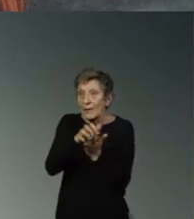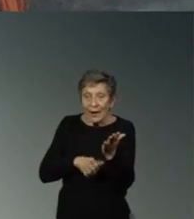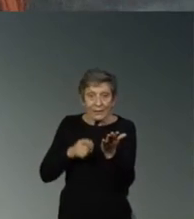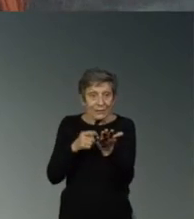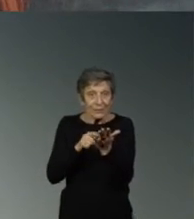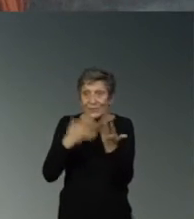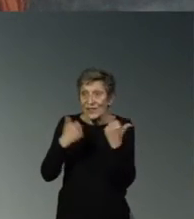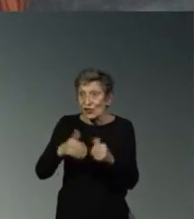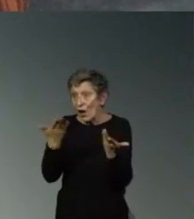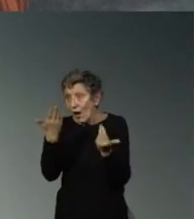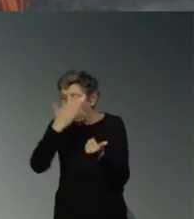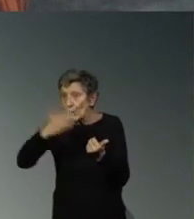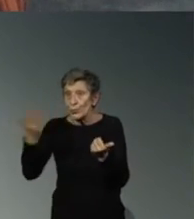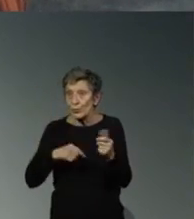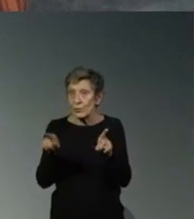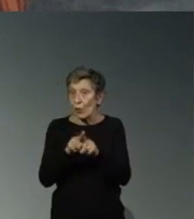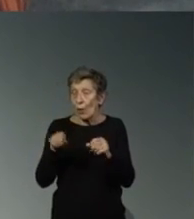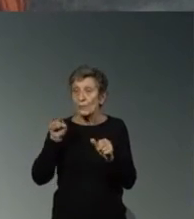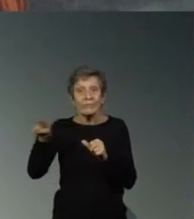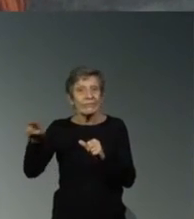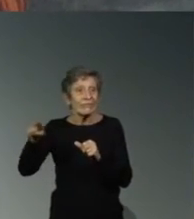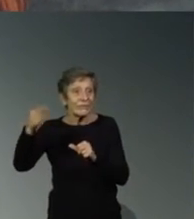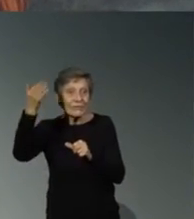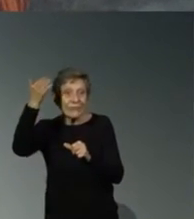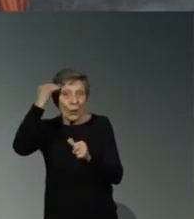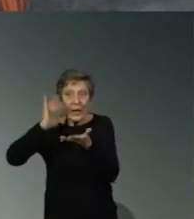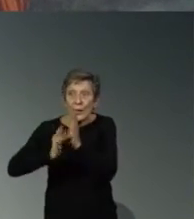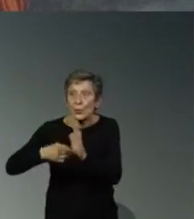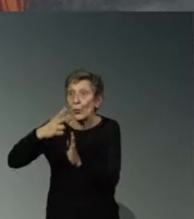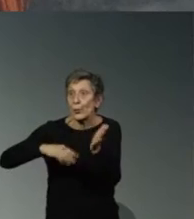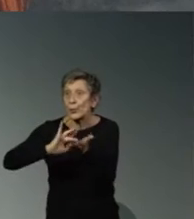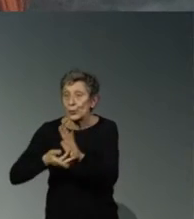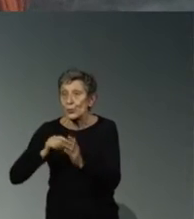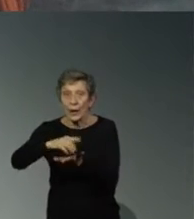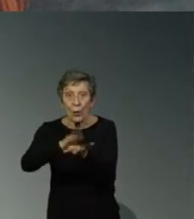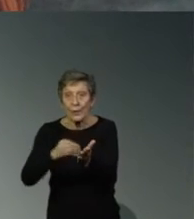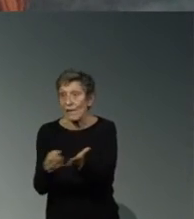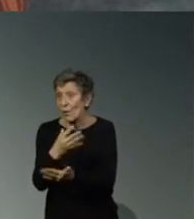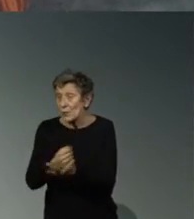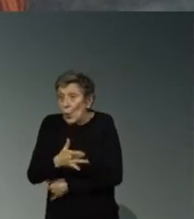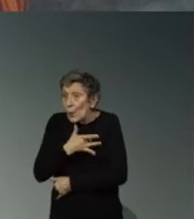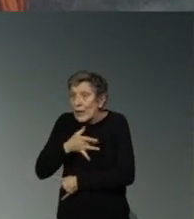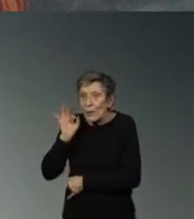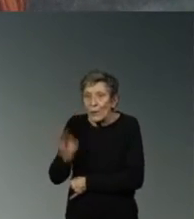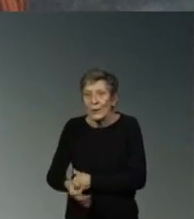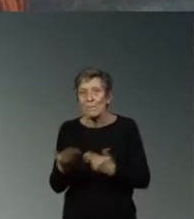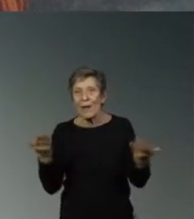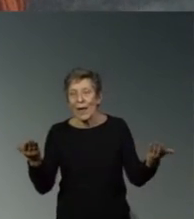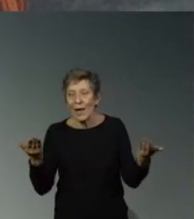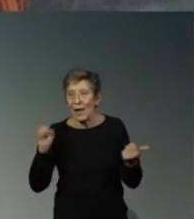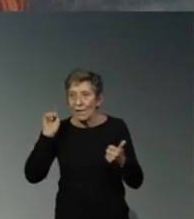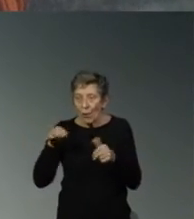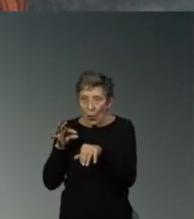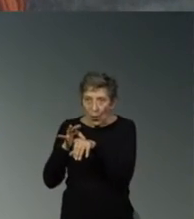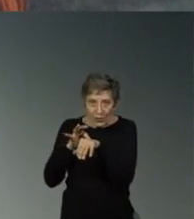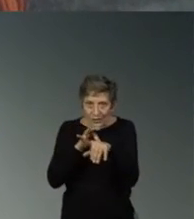C'est un lecteur qui a tout lu et qui a compilé de l'information. Donc c'est très utile, mais il faut le diriger,